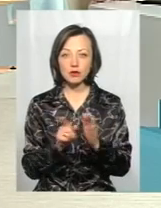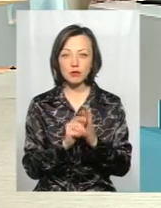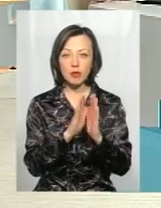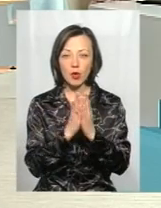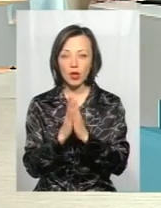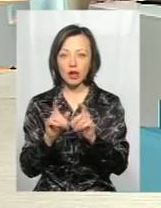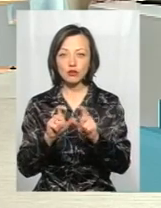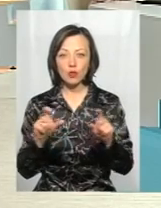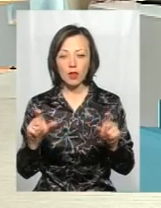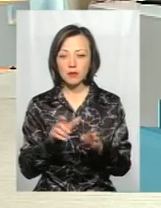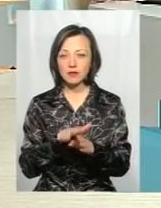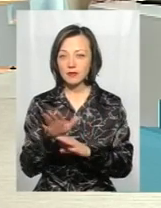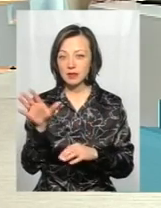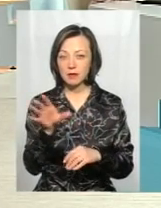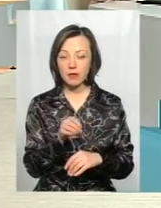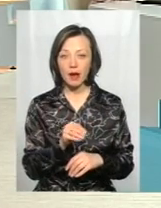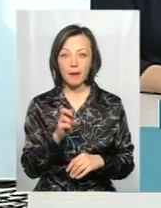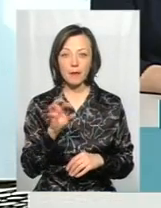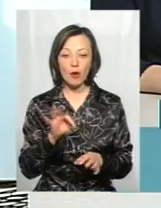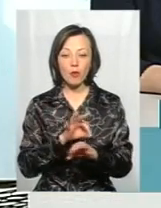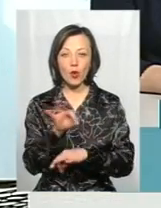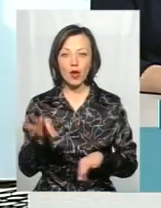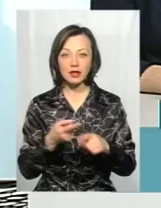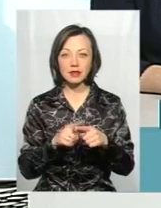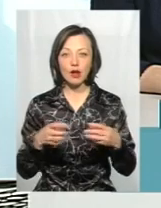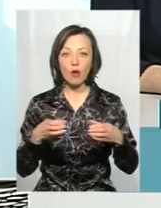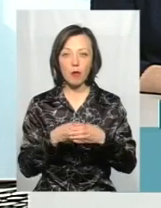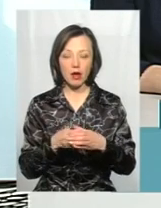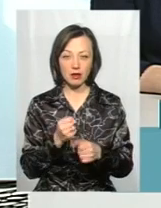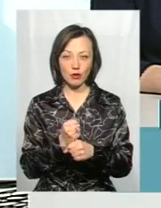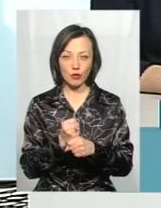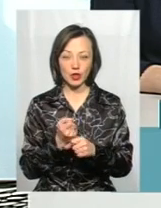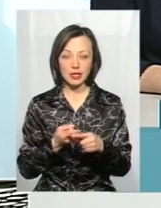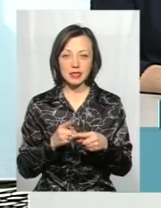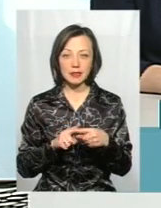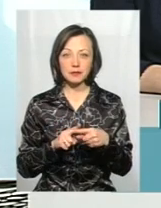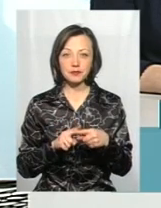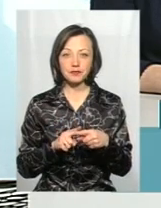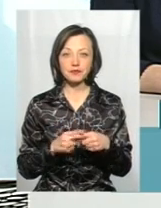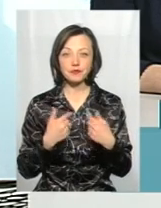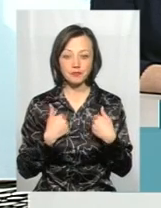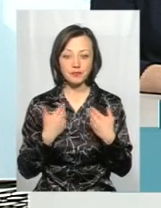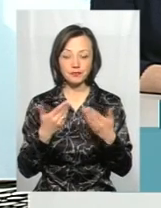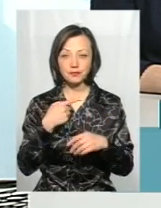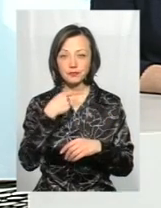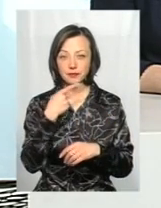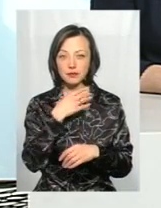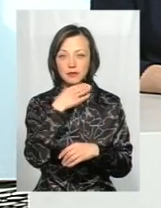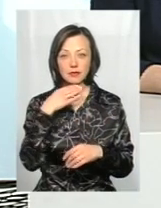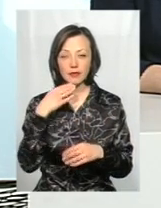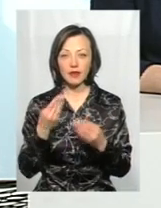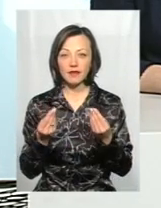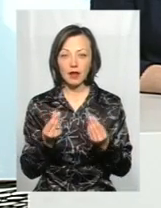бібліотеками, і школами, абсолютно, тому що проекти – це командна робота. Це, і я ж кажу, настільки багато